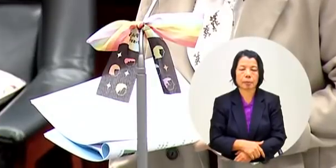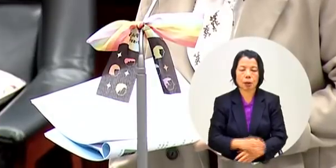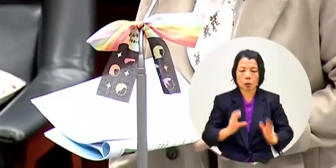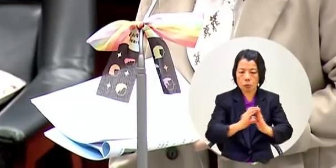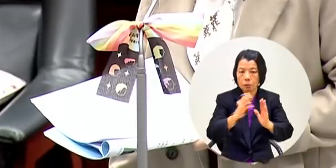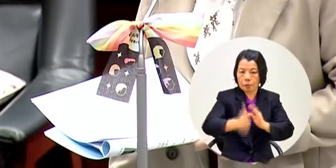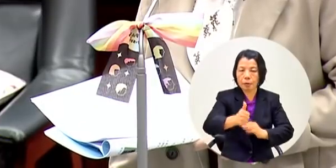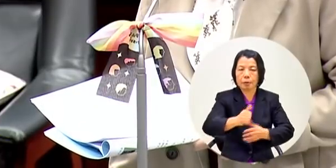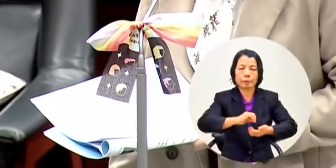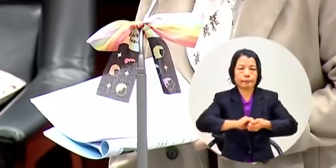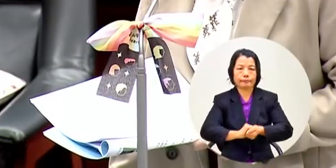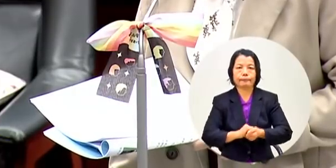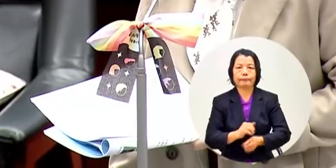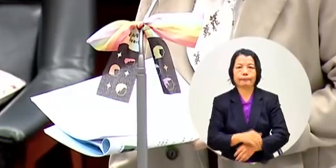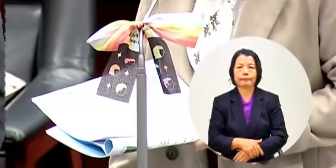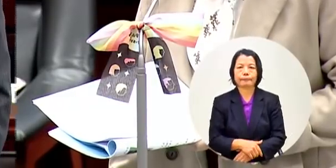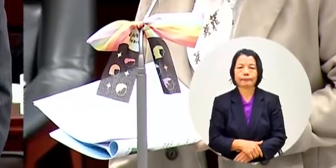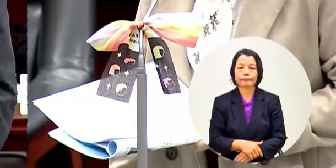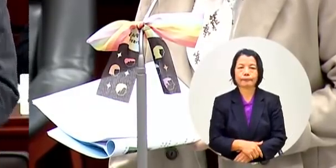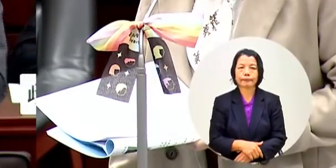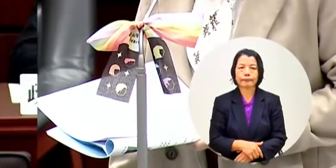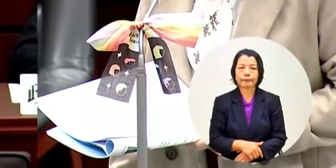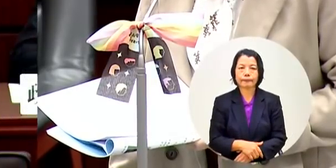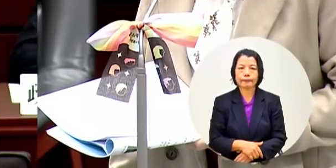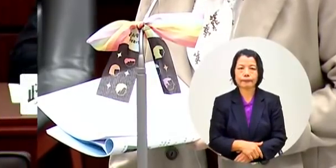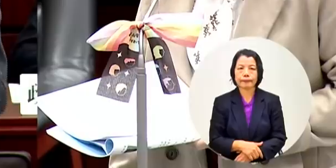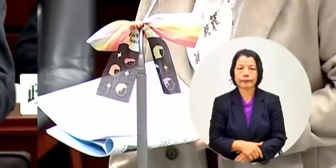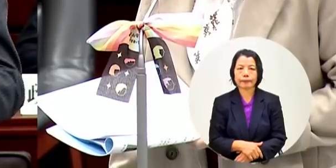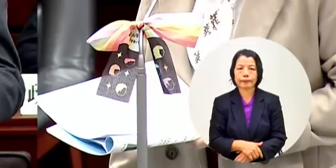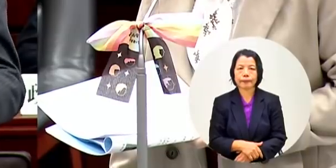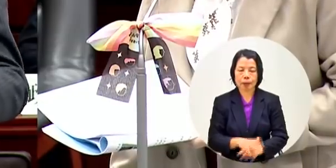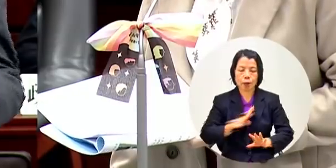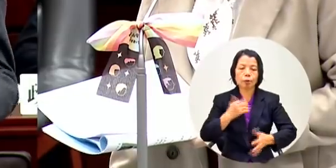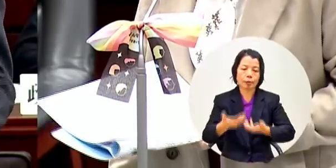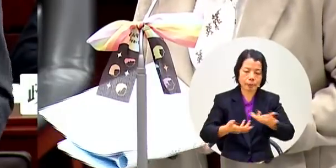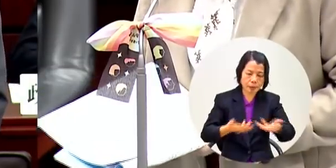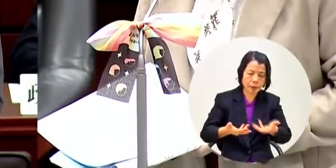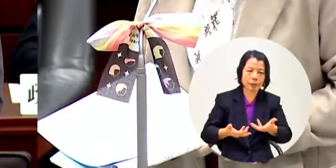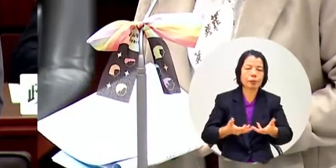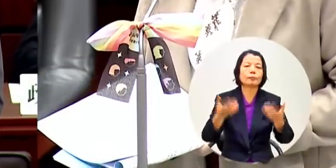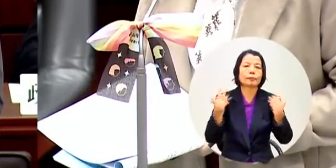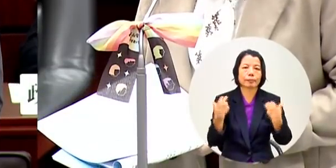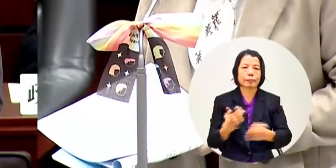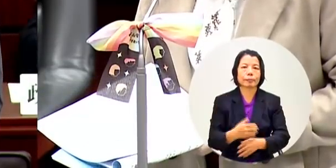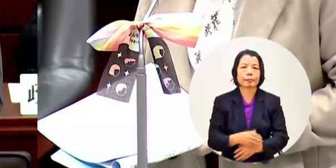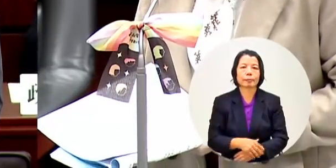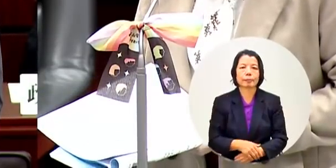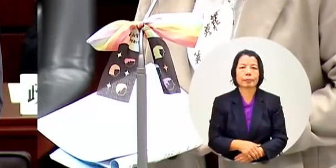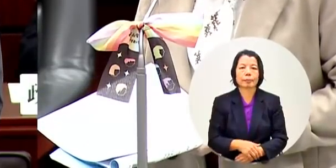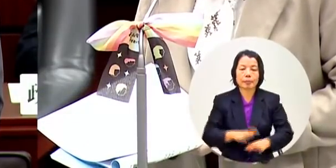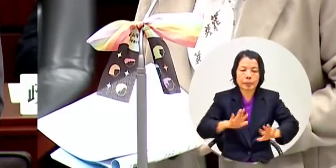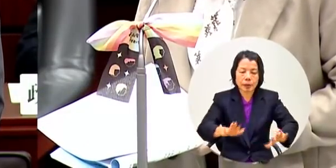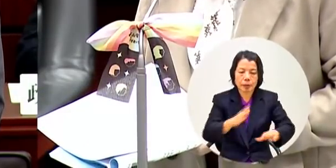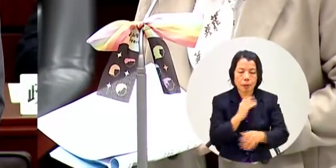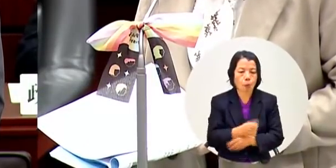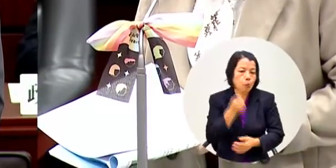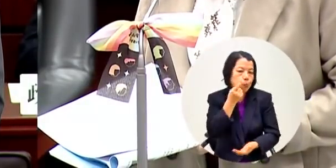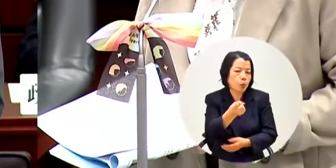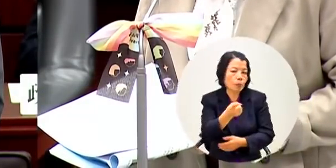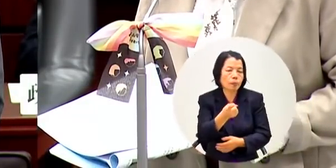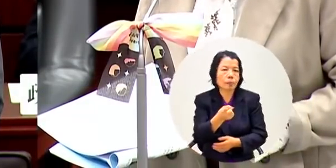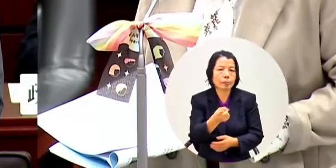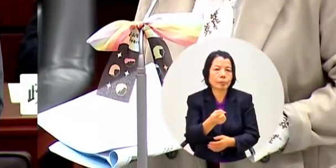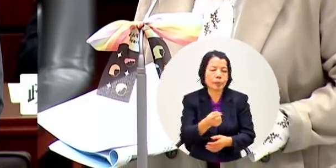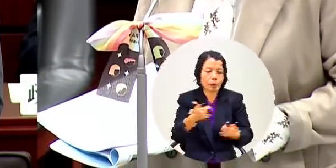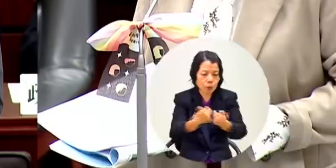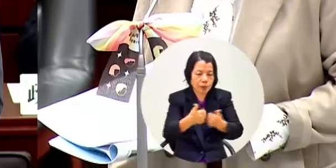我们业务参谋作业哦。原来它是这样，我们现在是一个月会开一次会，那下一次我们会在五月底